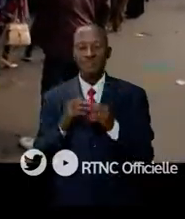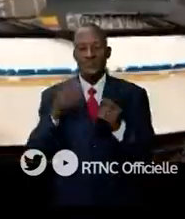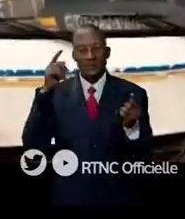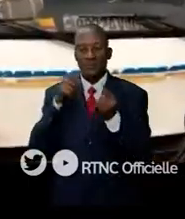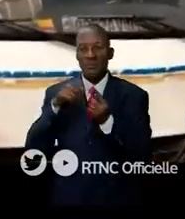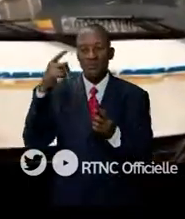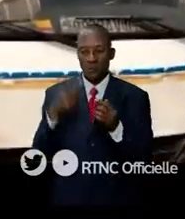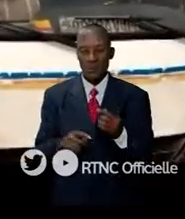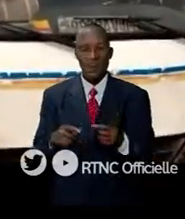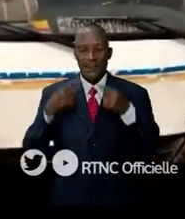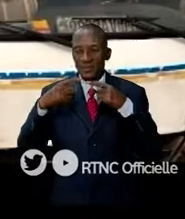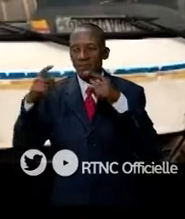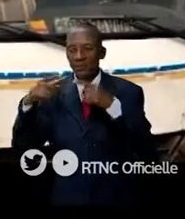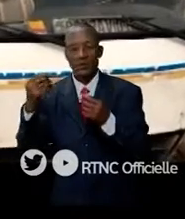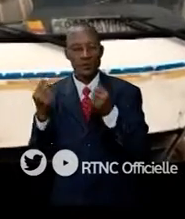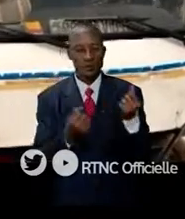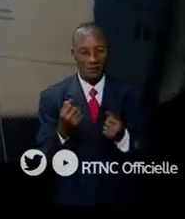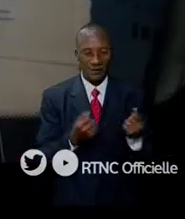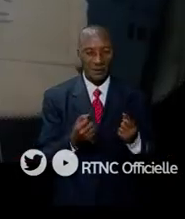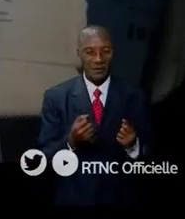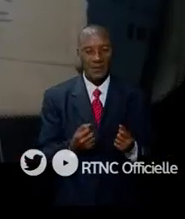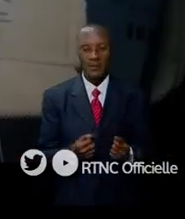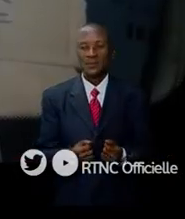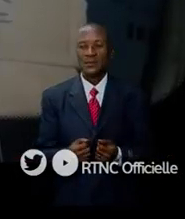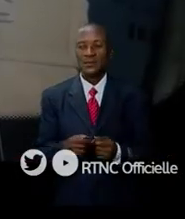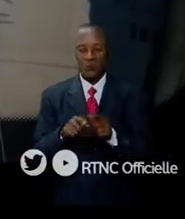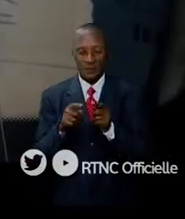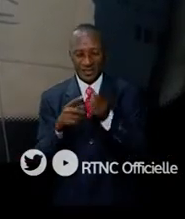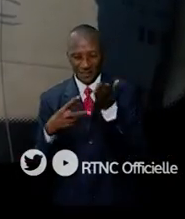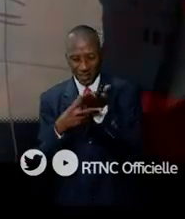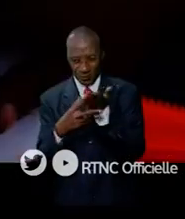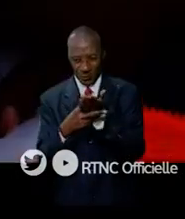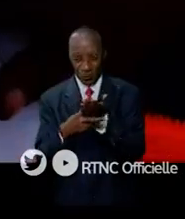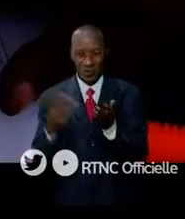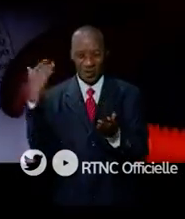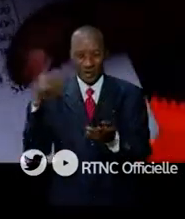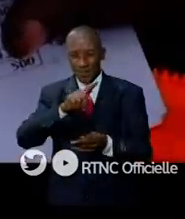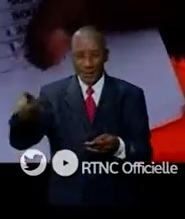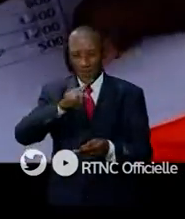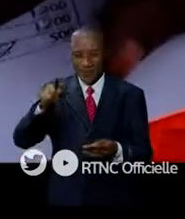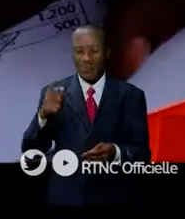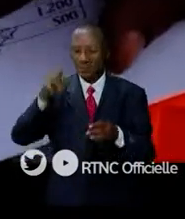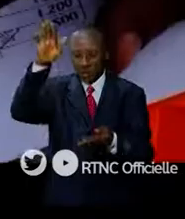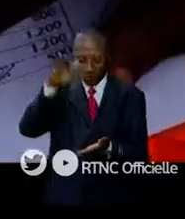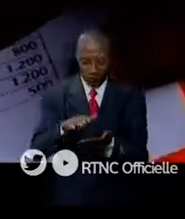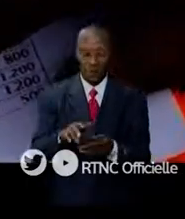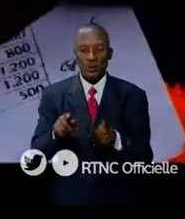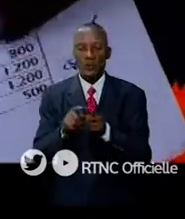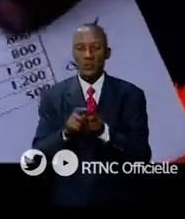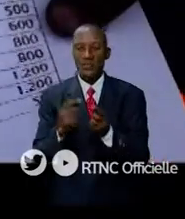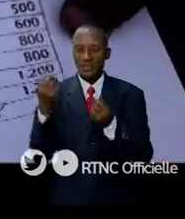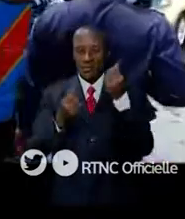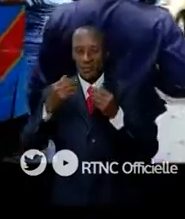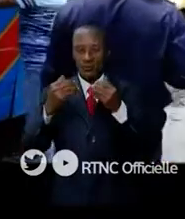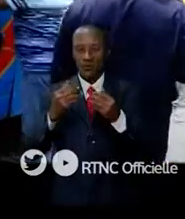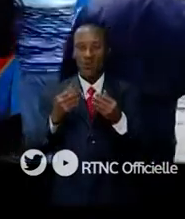de sensibiliser les conducteurs contre la hausse illicite des prix des transports en commun et le non-respect de l'affichage des itinéraires. Le